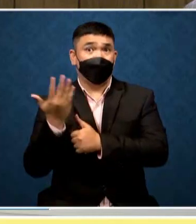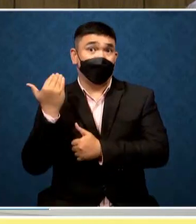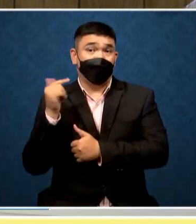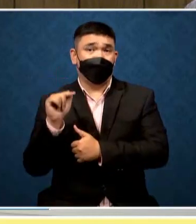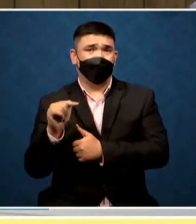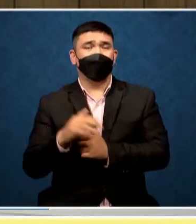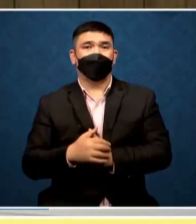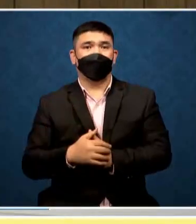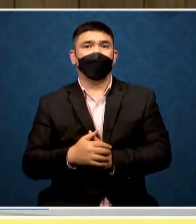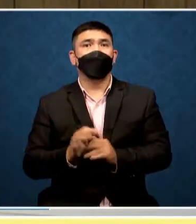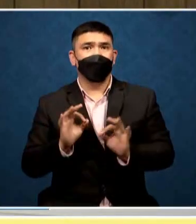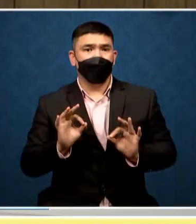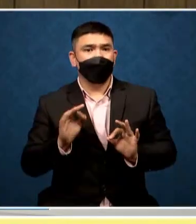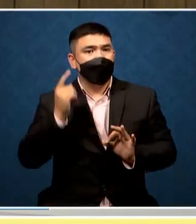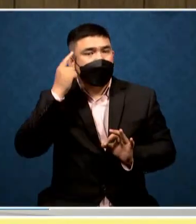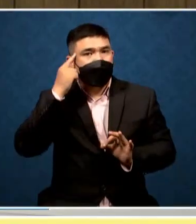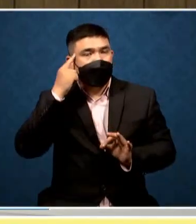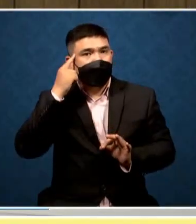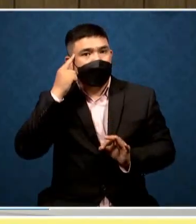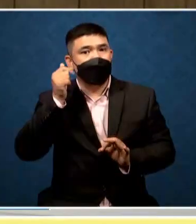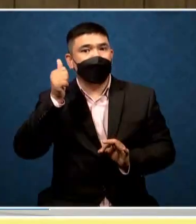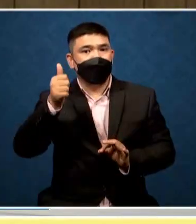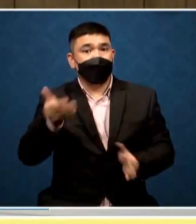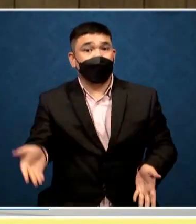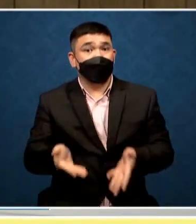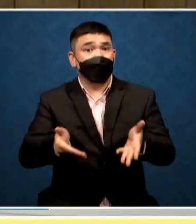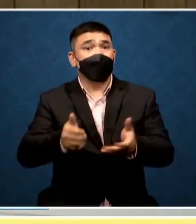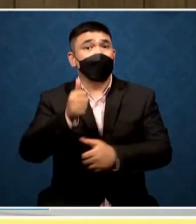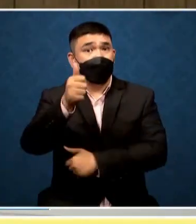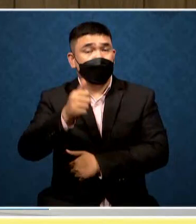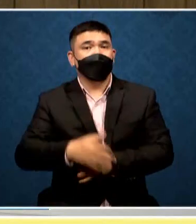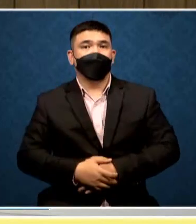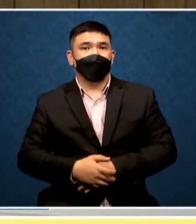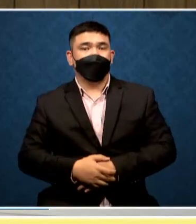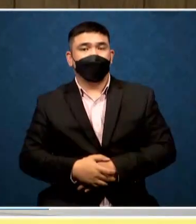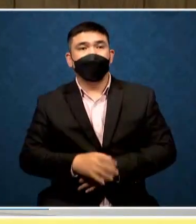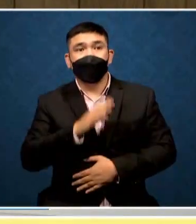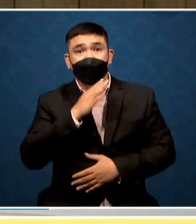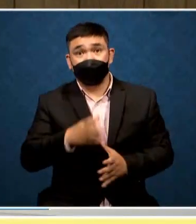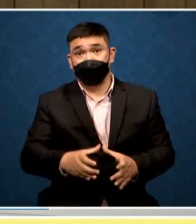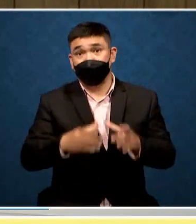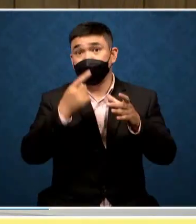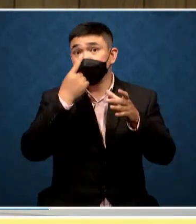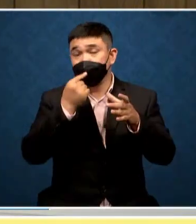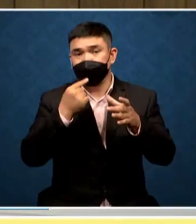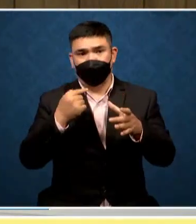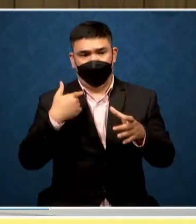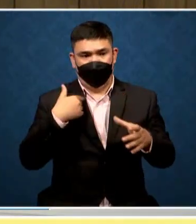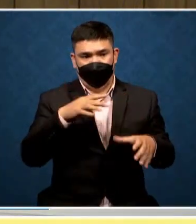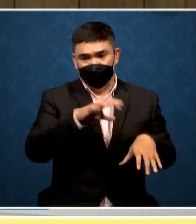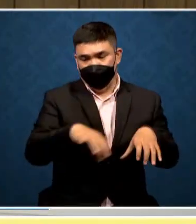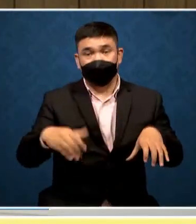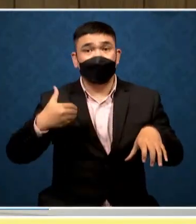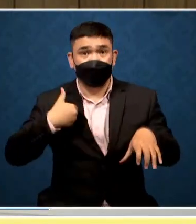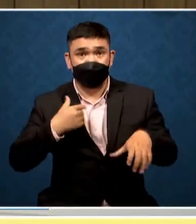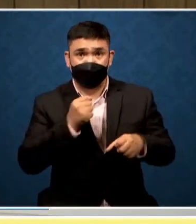เนี่ยผมก็เห็นว่าน่าจะเป็นการเสริมได้อย่างดีนะครับถังแดงที่มีอยู่บางส่วนตอนนี้ก็ยังจ